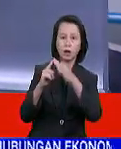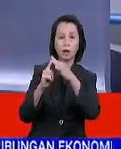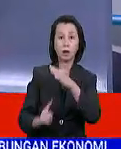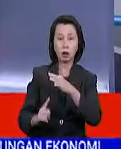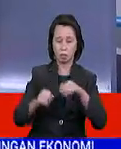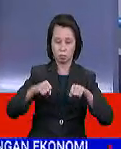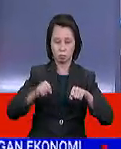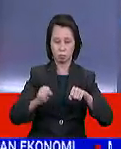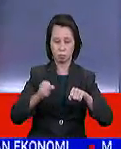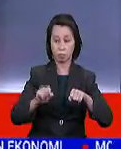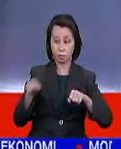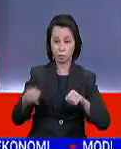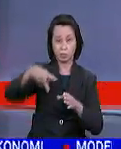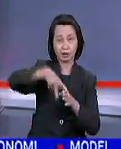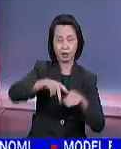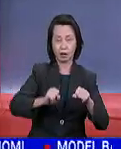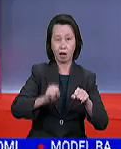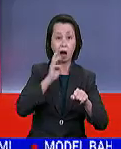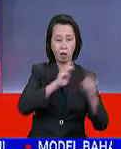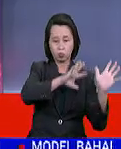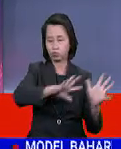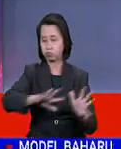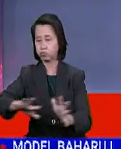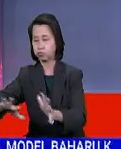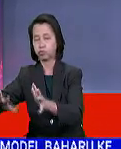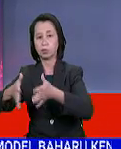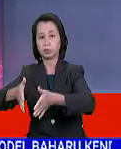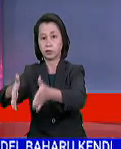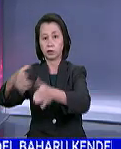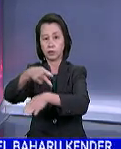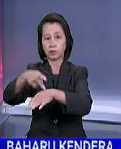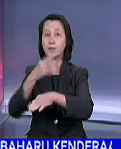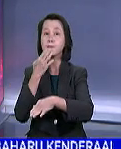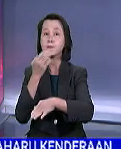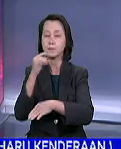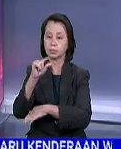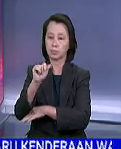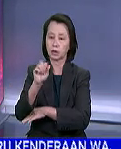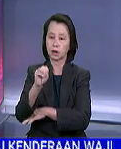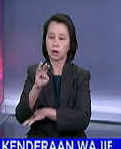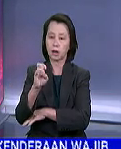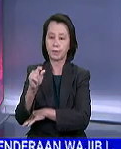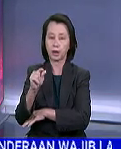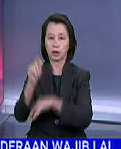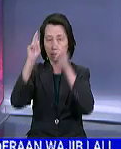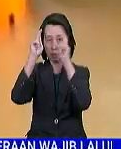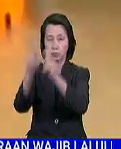selepas motosikal yang ditunggangnya dihanyutkan arus deras di Jalan Pulau Manis Gambang, Kuantan.